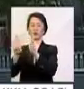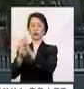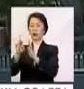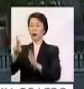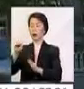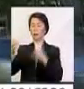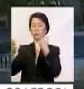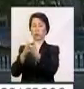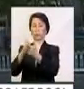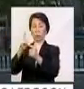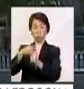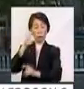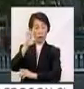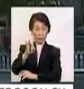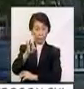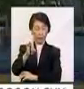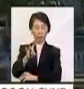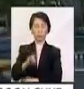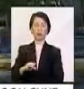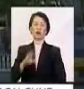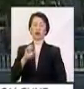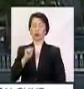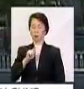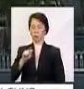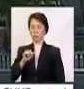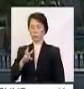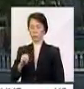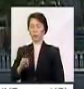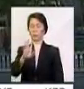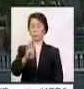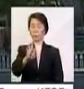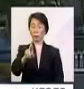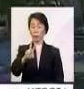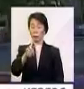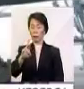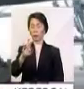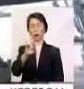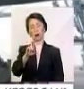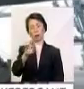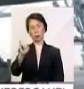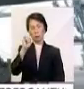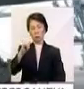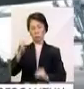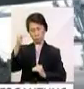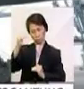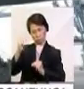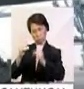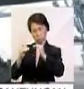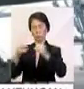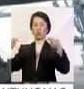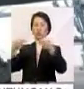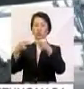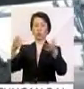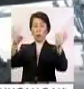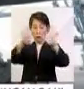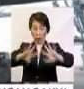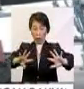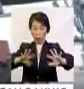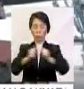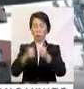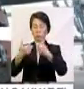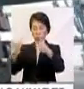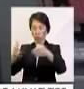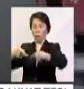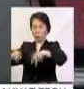RM89.3 bilion sehingga Ogos lalu. Tambah Datuk Seri Azmin, BRI boleh merapatkan jurang infrastruktur dan hubungan antara ASEAN serta